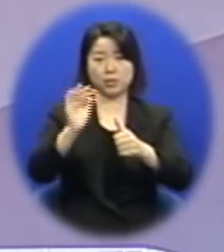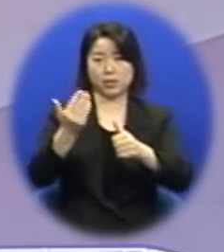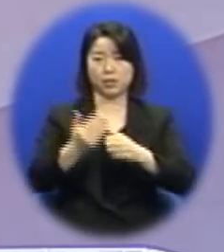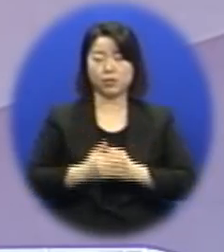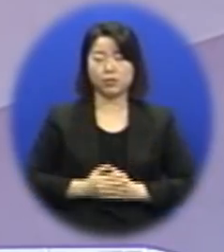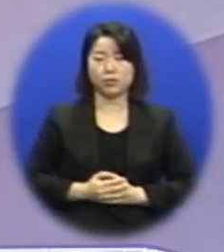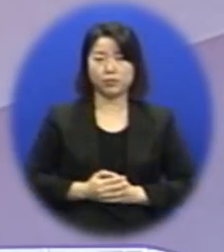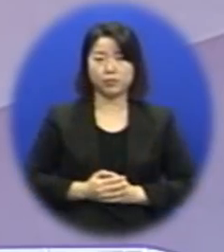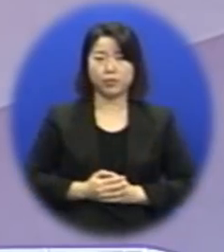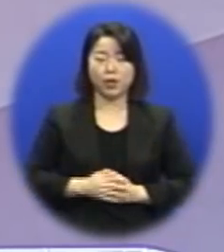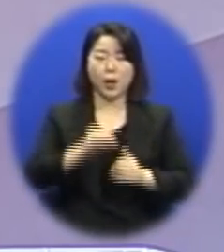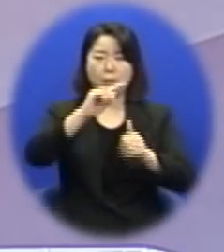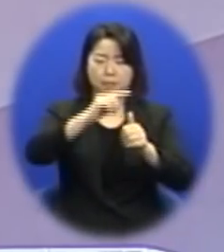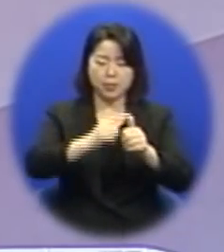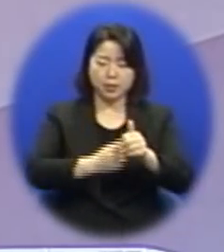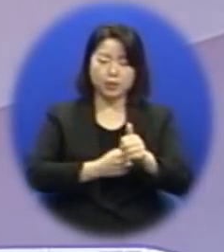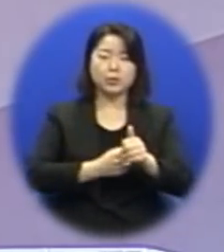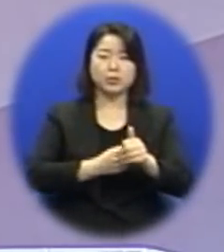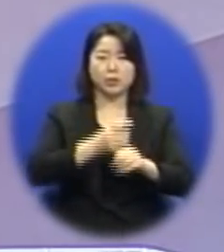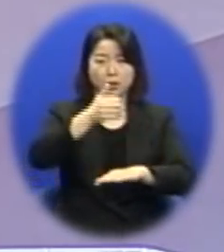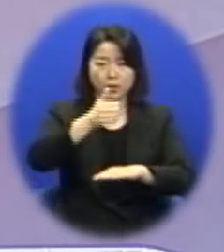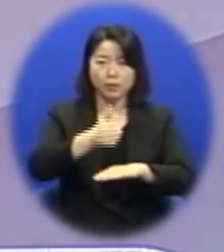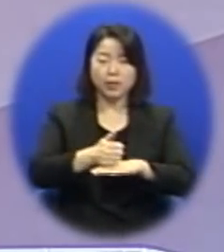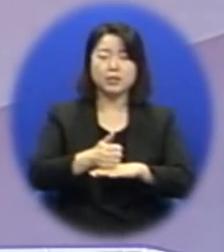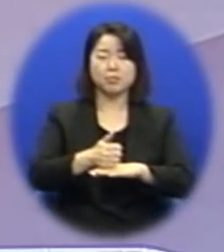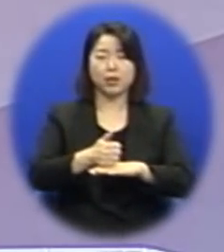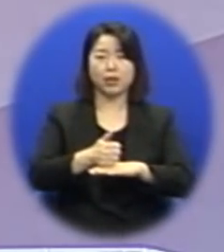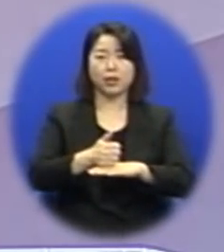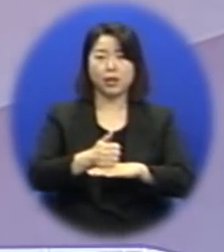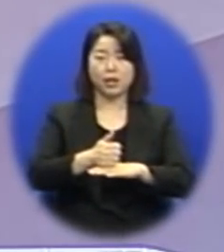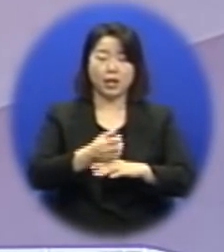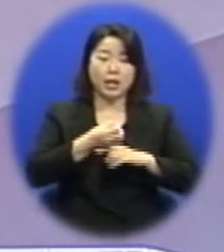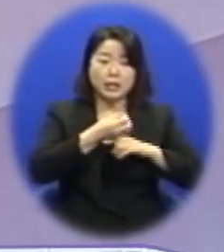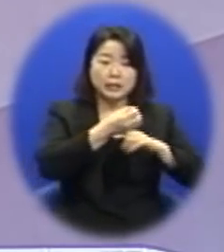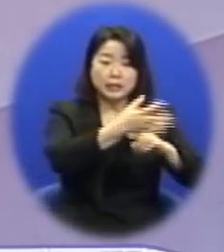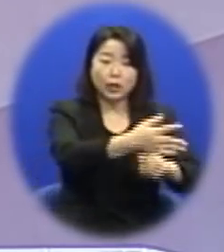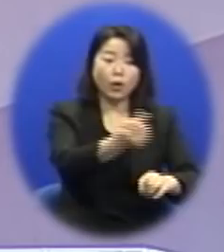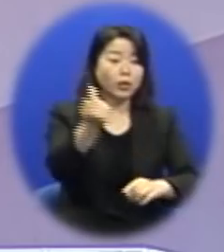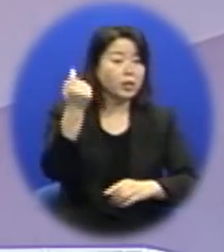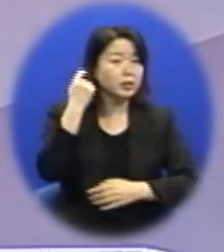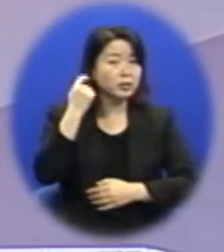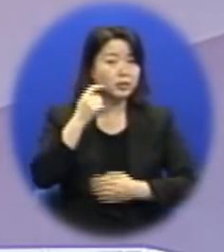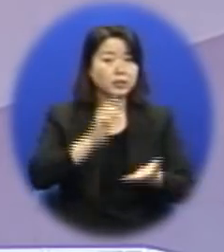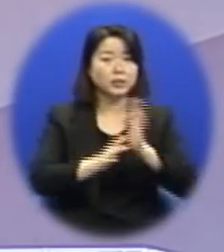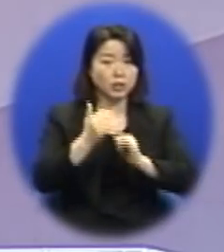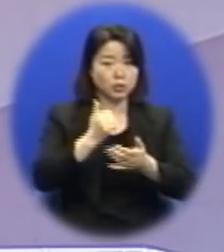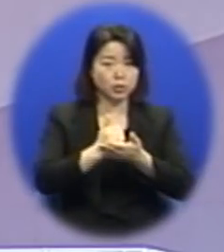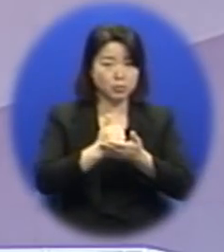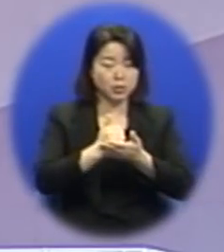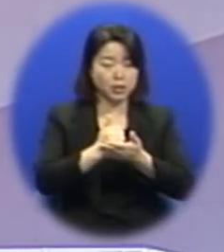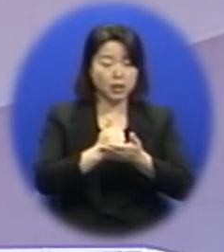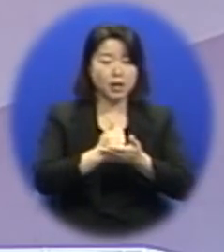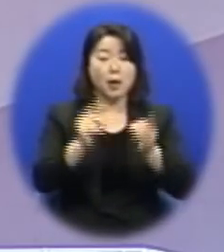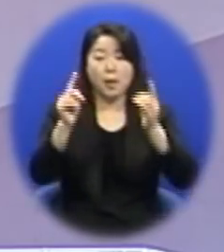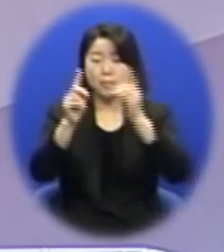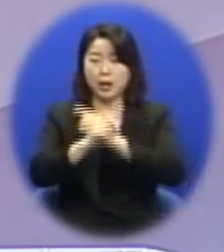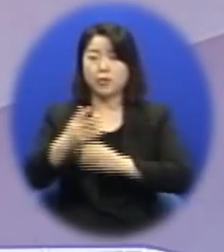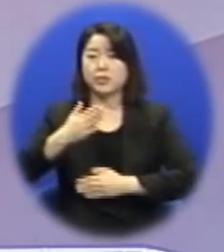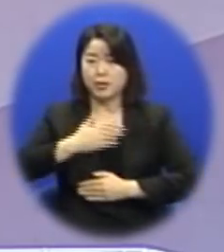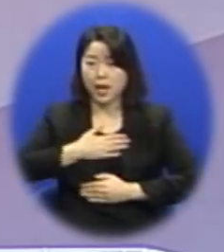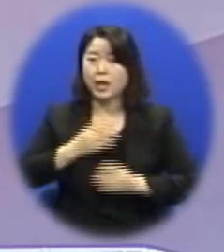두려웠었어 비로서 전해들은 예수님 내가 만난 예수님이 되는을